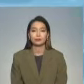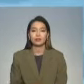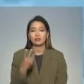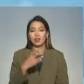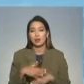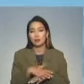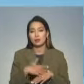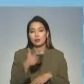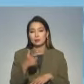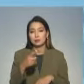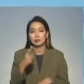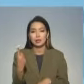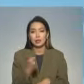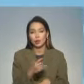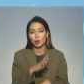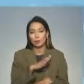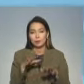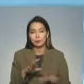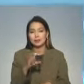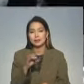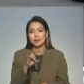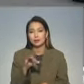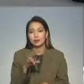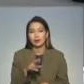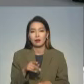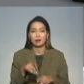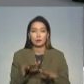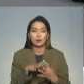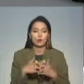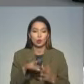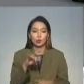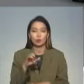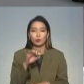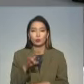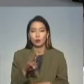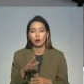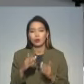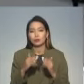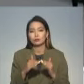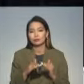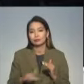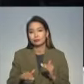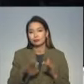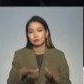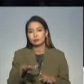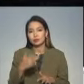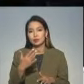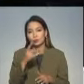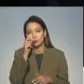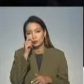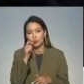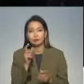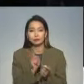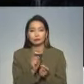Вторая массовая стрельба за неделю произошла в Сербии. На этот раз в деревне Дубона. Во дворе местной школы мужчина поссорился с несколькими